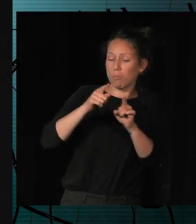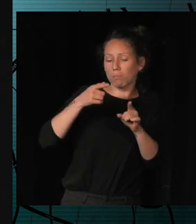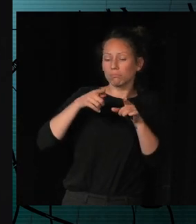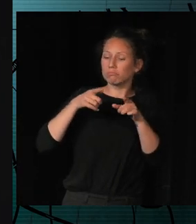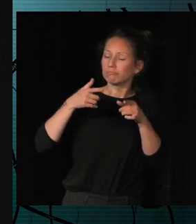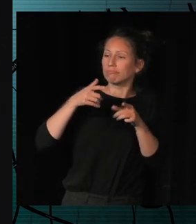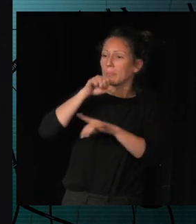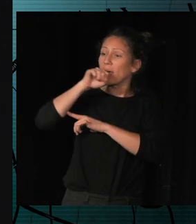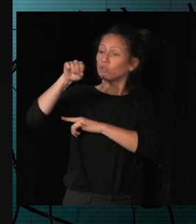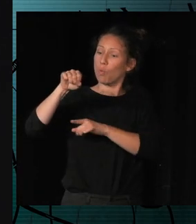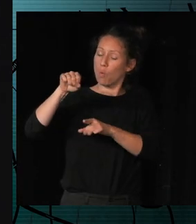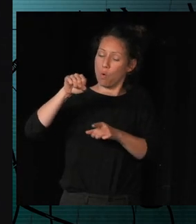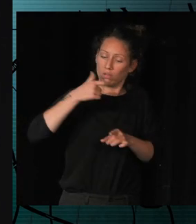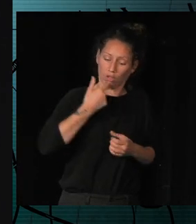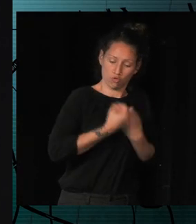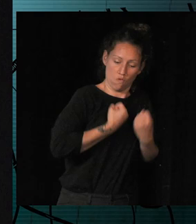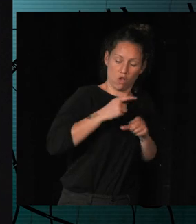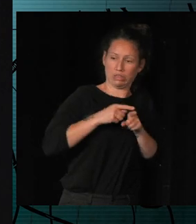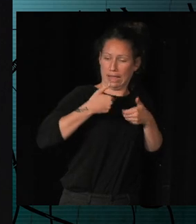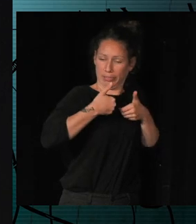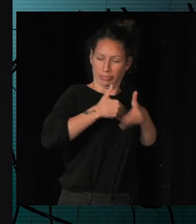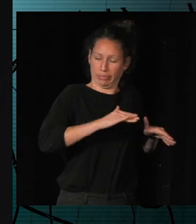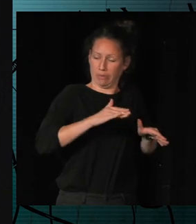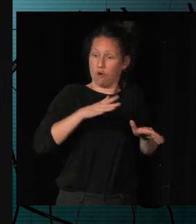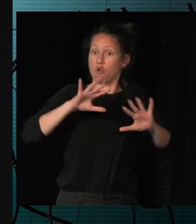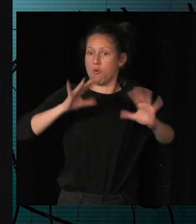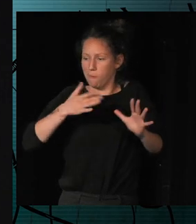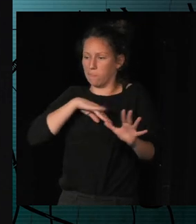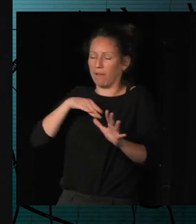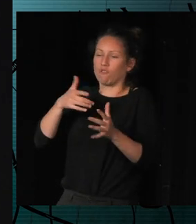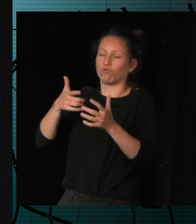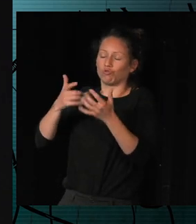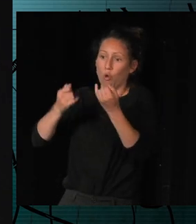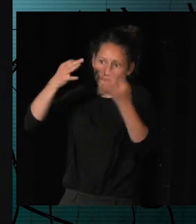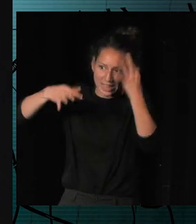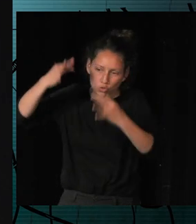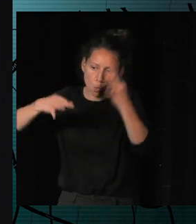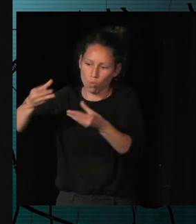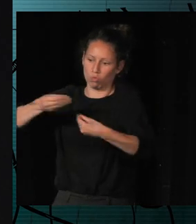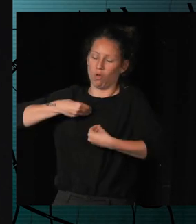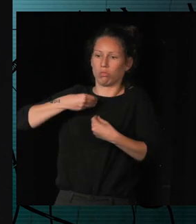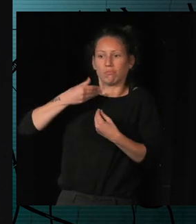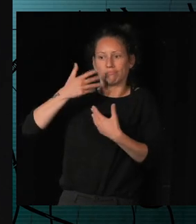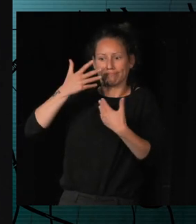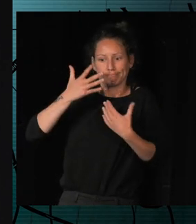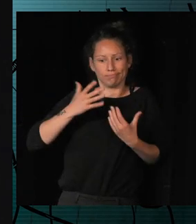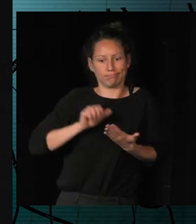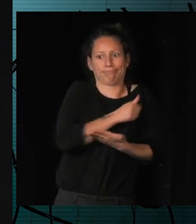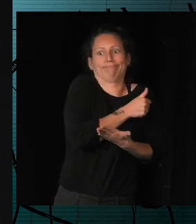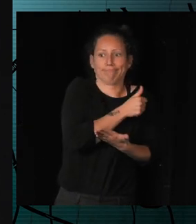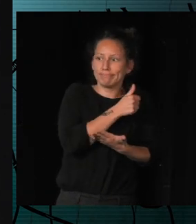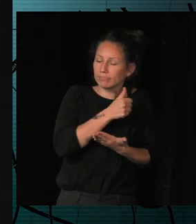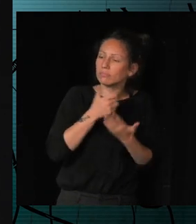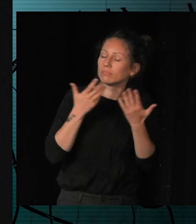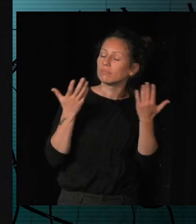est extériorisé en fait par l'expérience de la fiction des des choses qui sont enfouill en nous